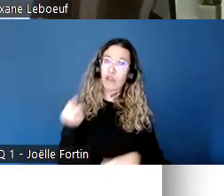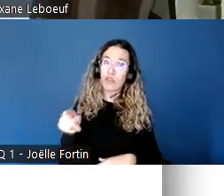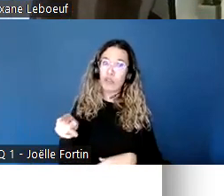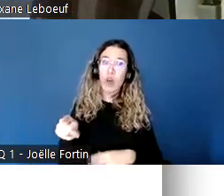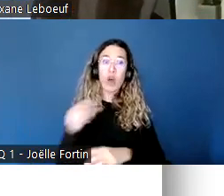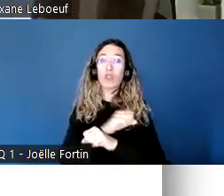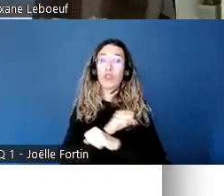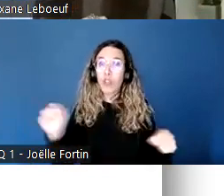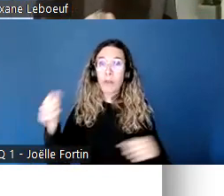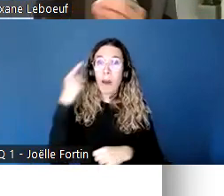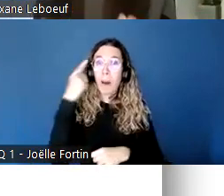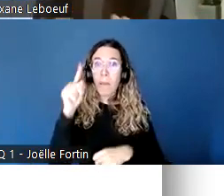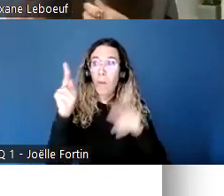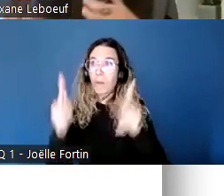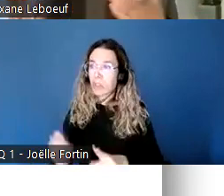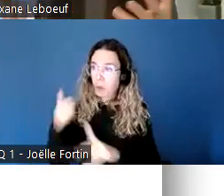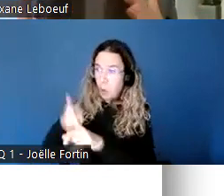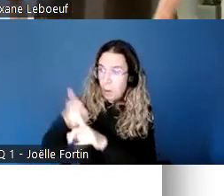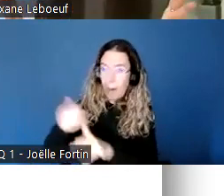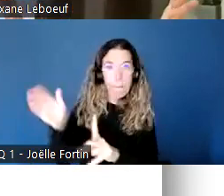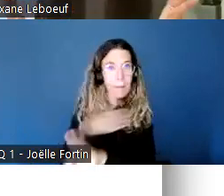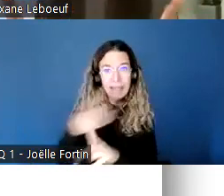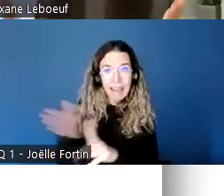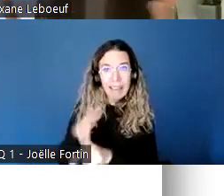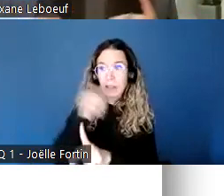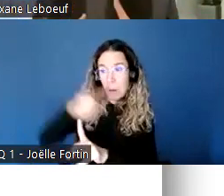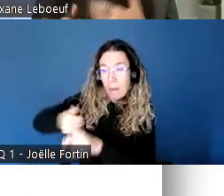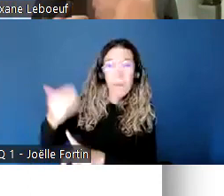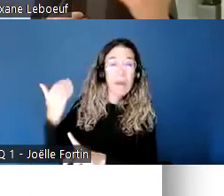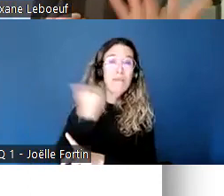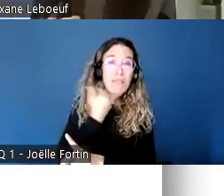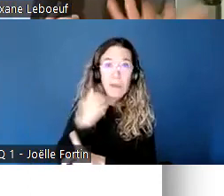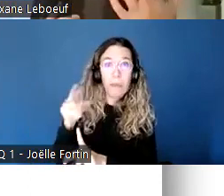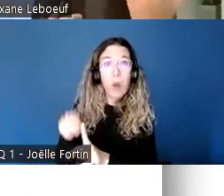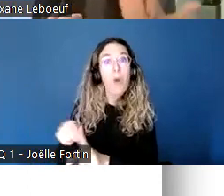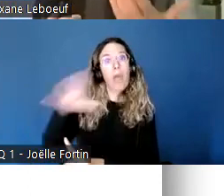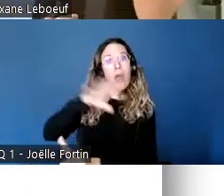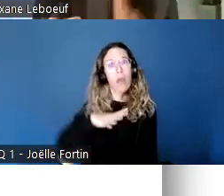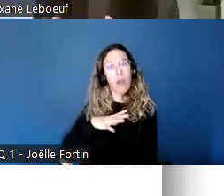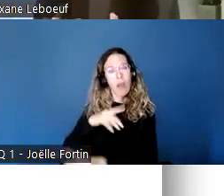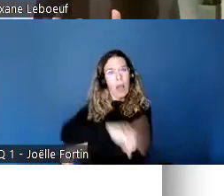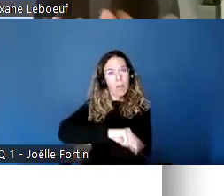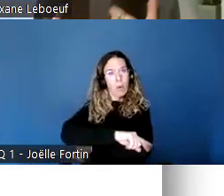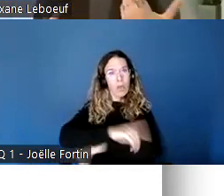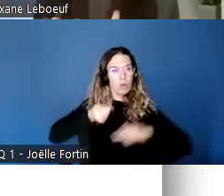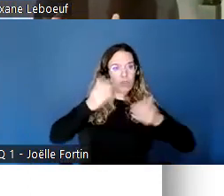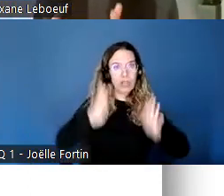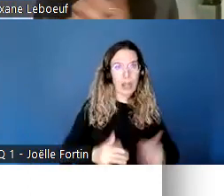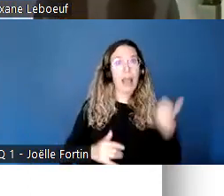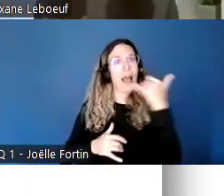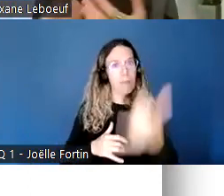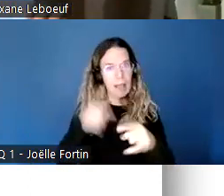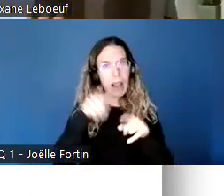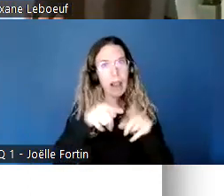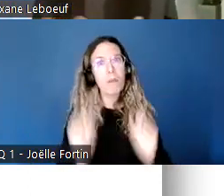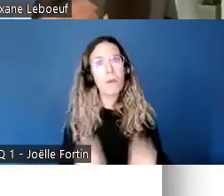destinée uniquement aux gens qui peuvent vivre de la maltraitance, l'intolérance, etc., ou de l'intimidation, mais par exemple, les employés ou même les gestionnaires pourraient appeler cette